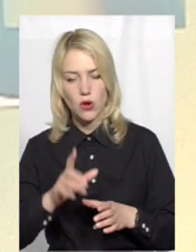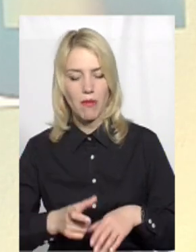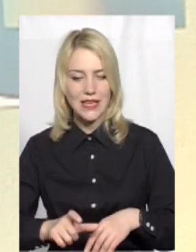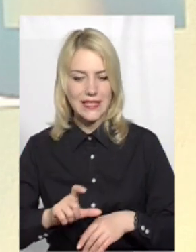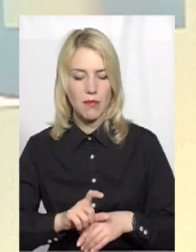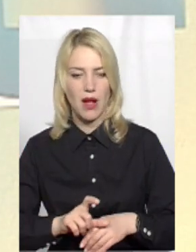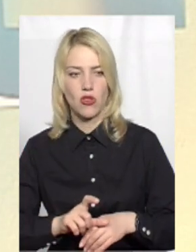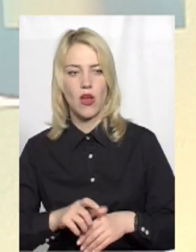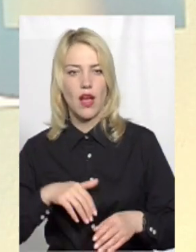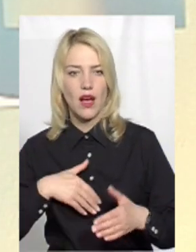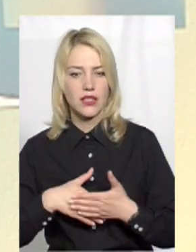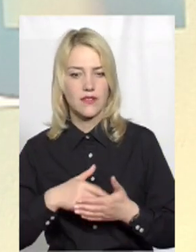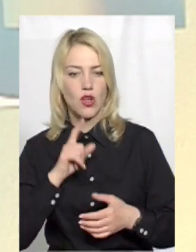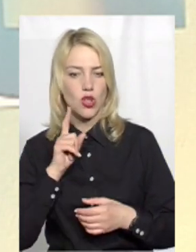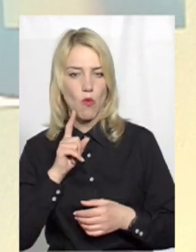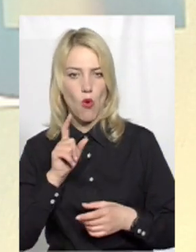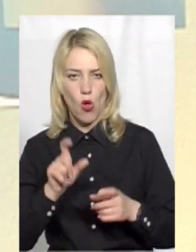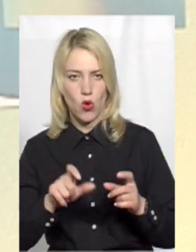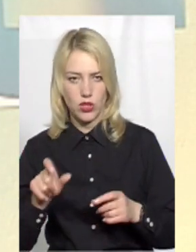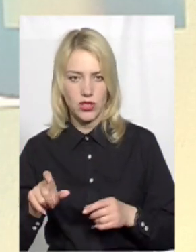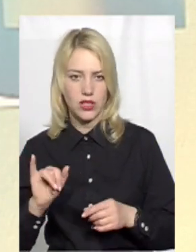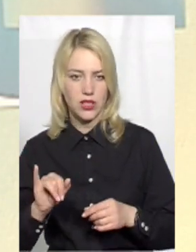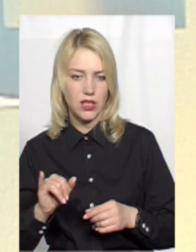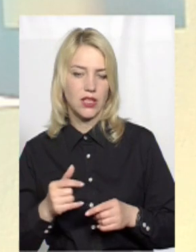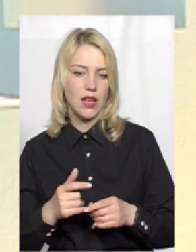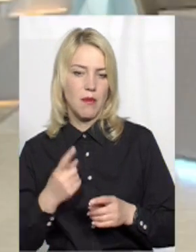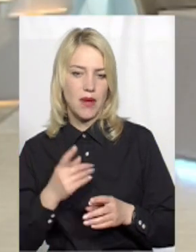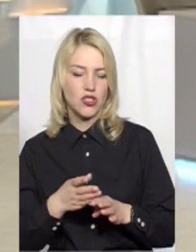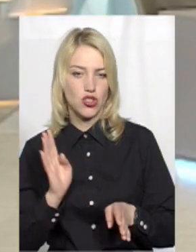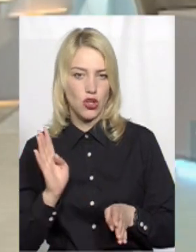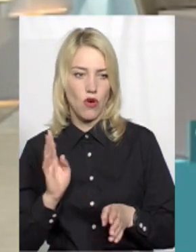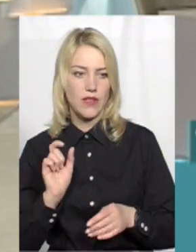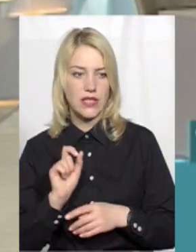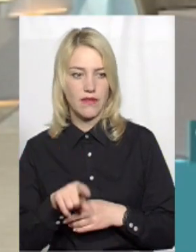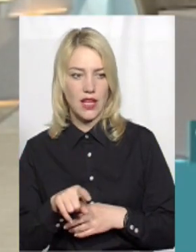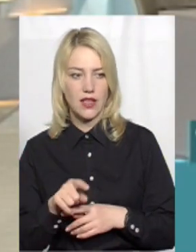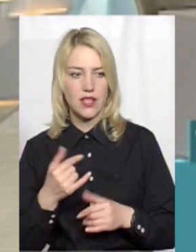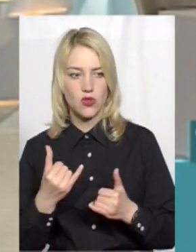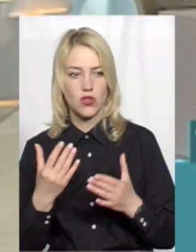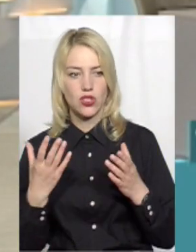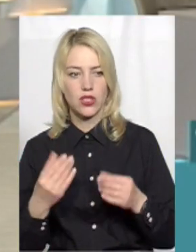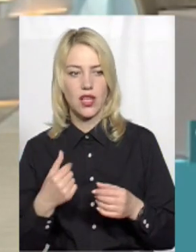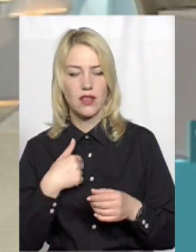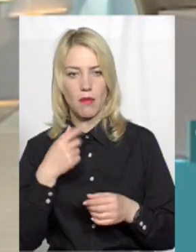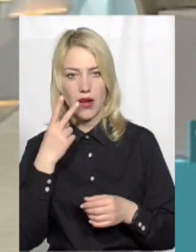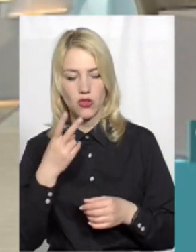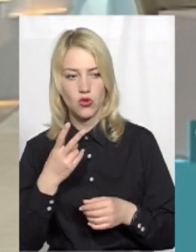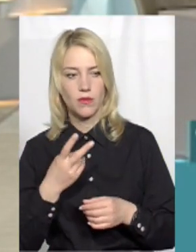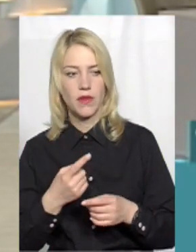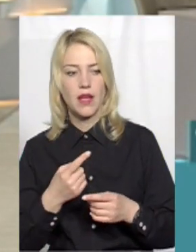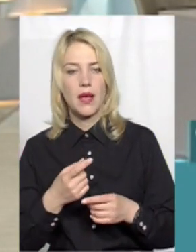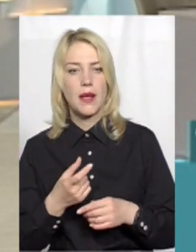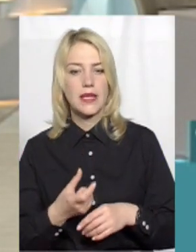максимально активізувати молодь. І, власне, одною із першочергових завдань на сьогоднішній день я бачу